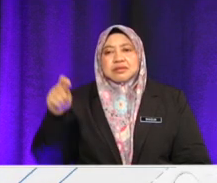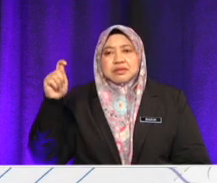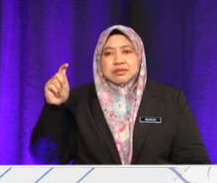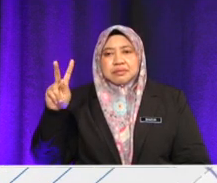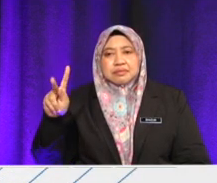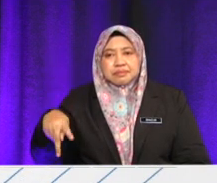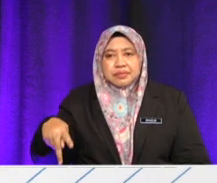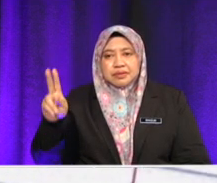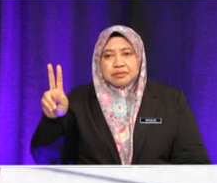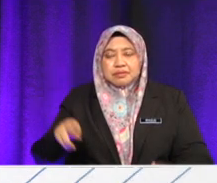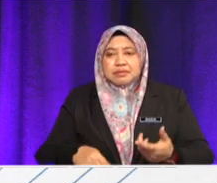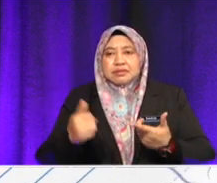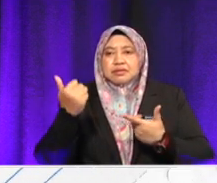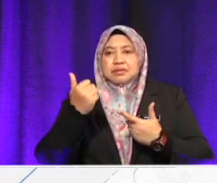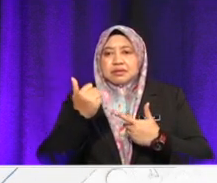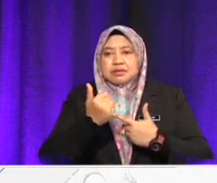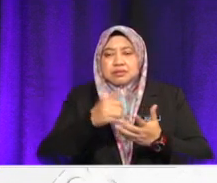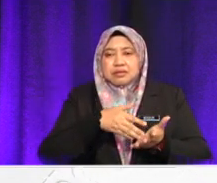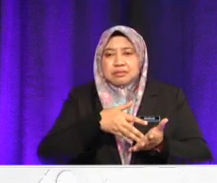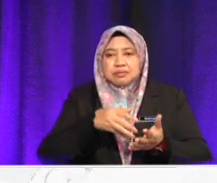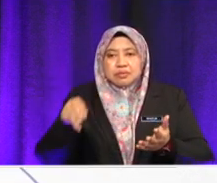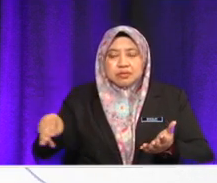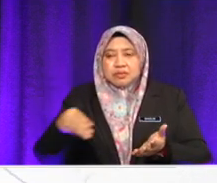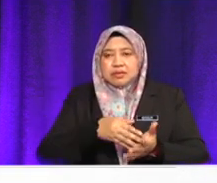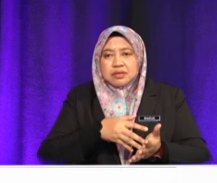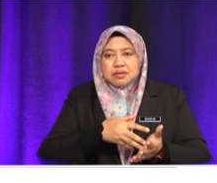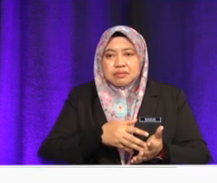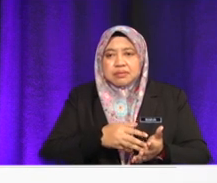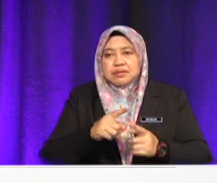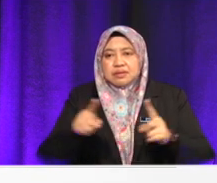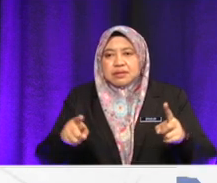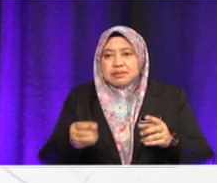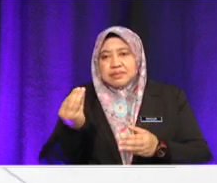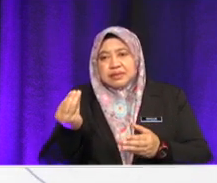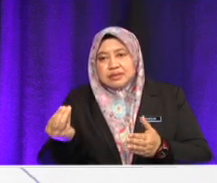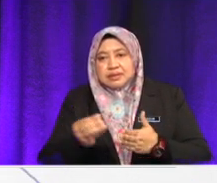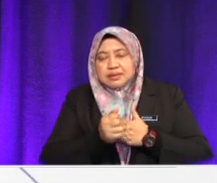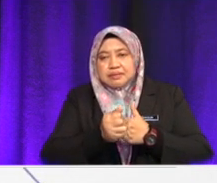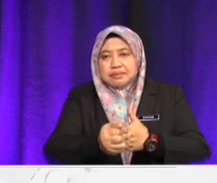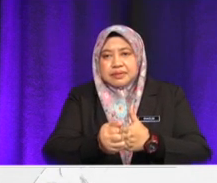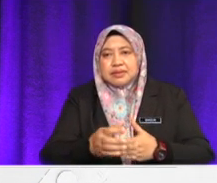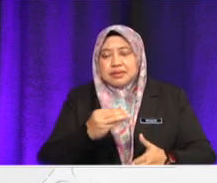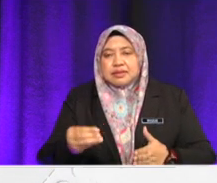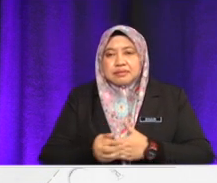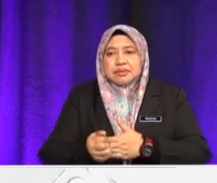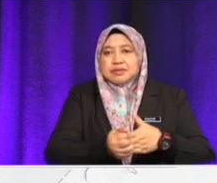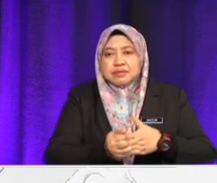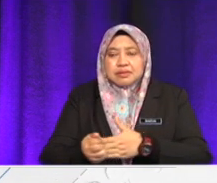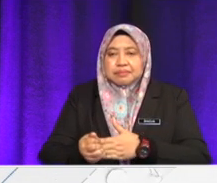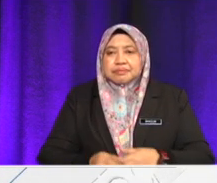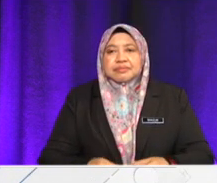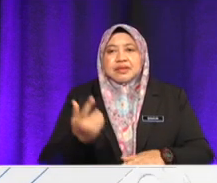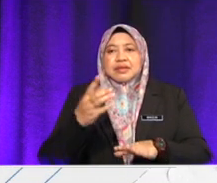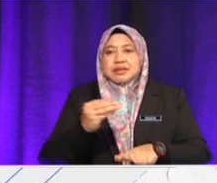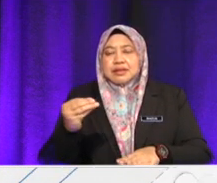lemah Tetapi hanya memerlukan sedikit bimbingan panduan dan juga latihan sebab